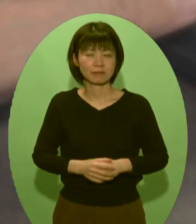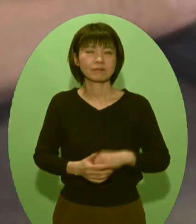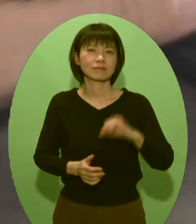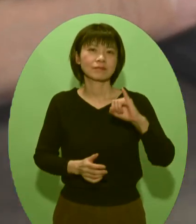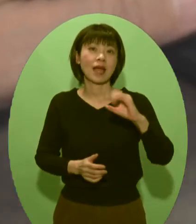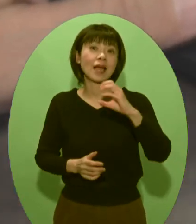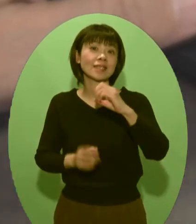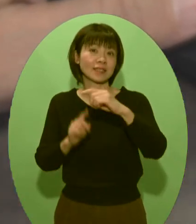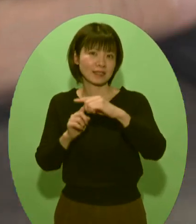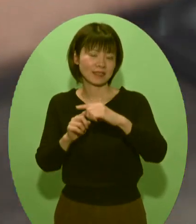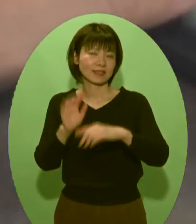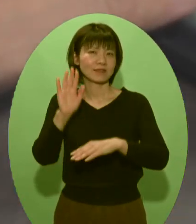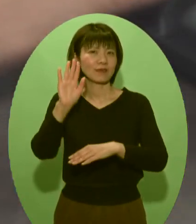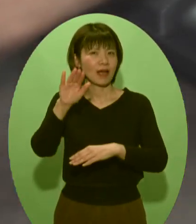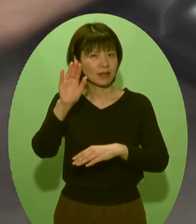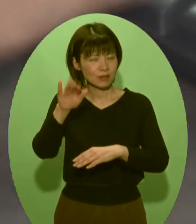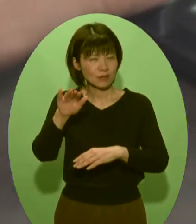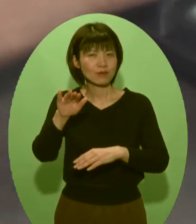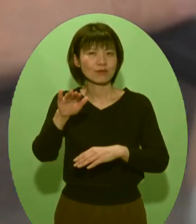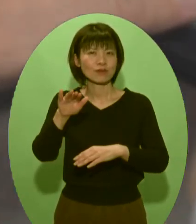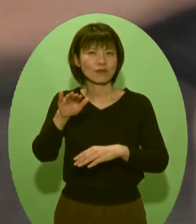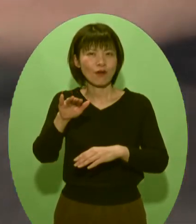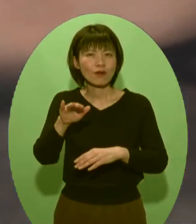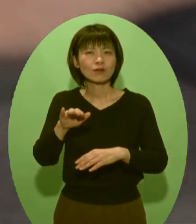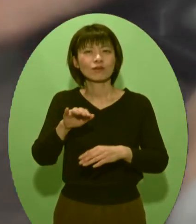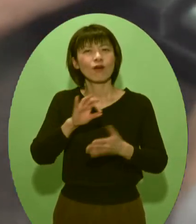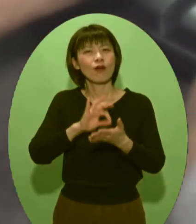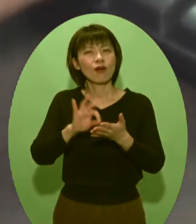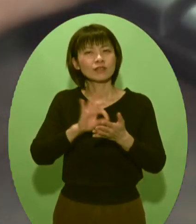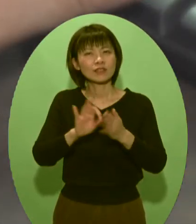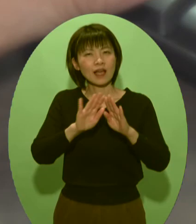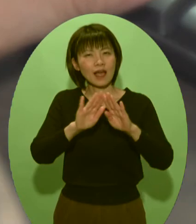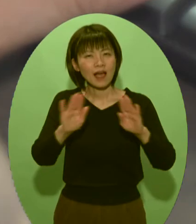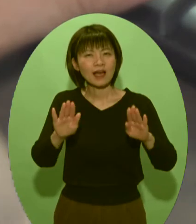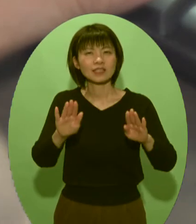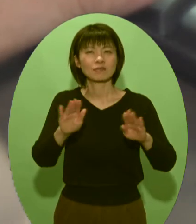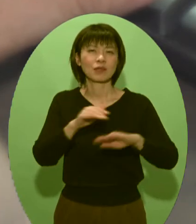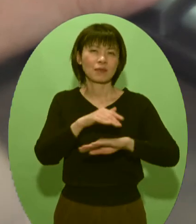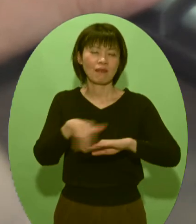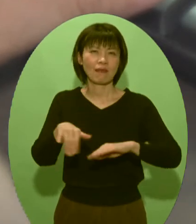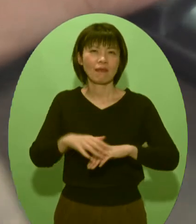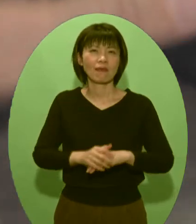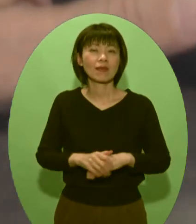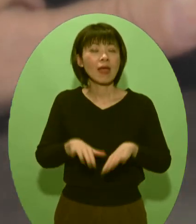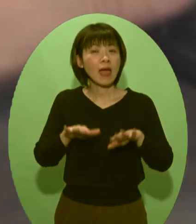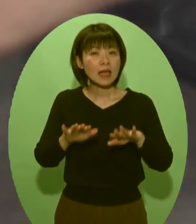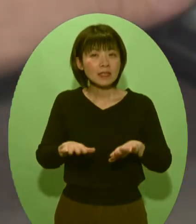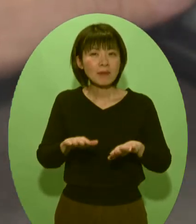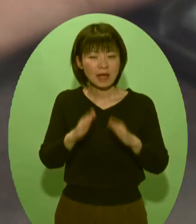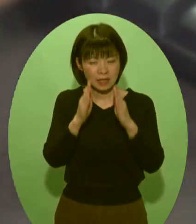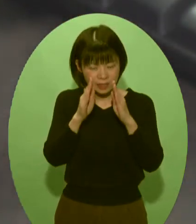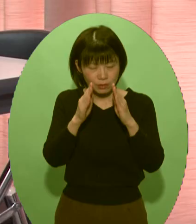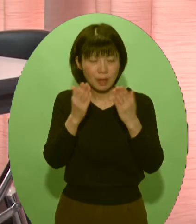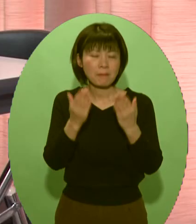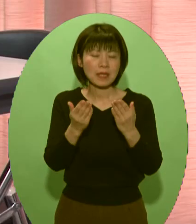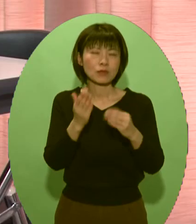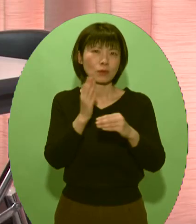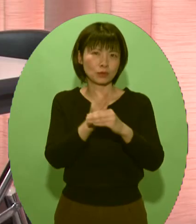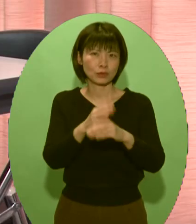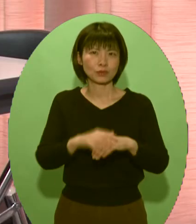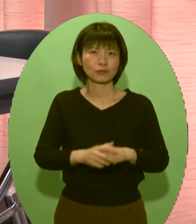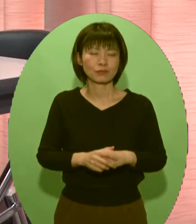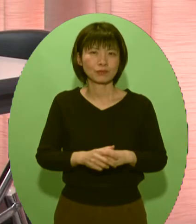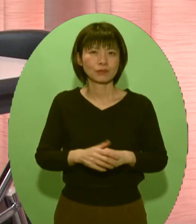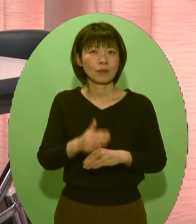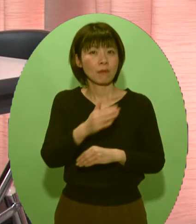ろと今後取り入れていこうかなということで、自分も今一生懸命やってるところですね。僕らは出